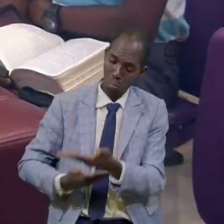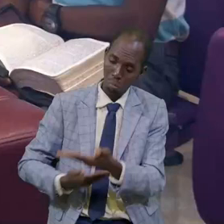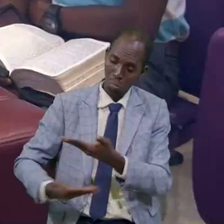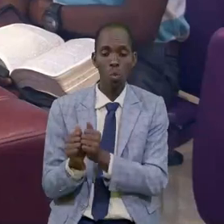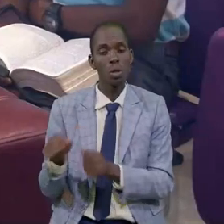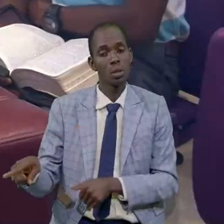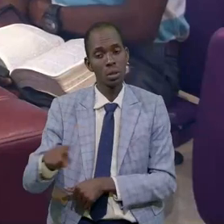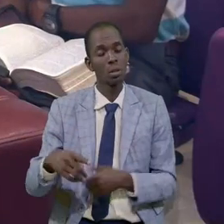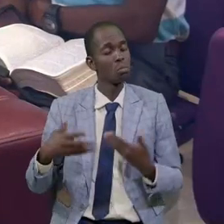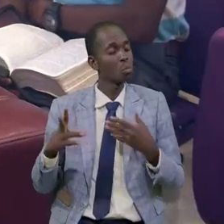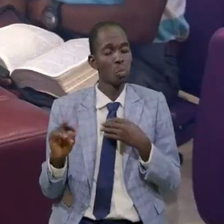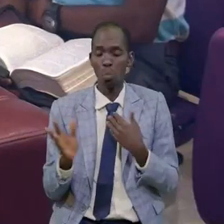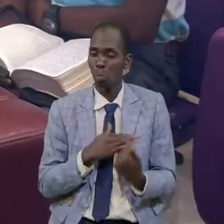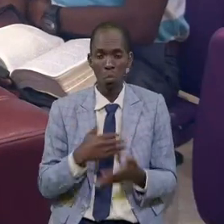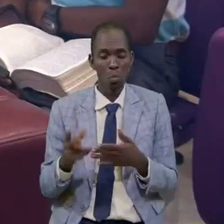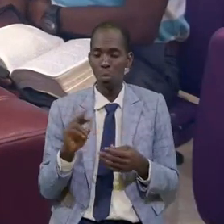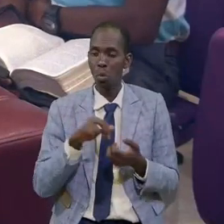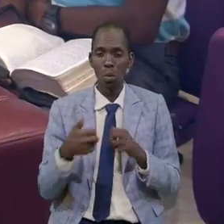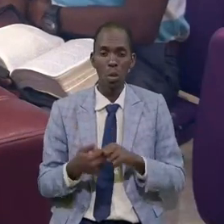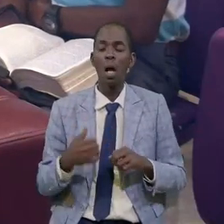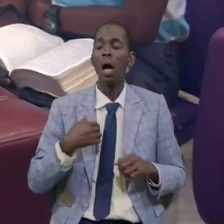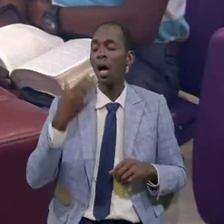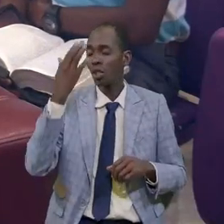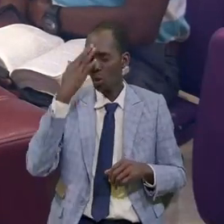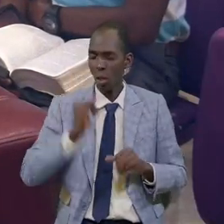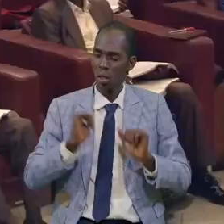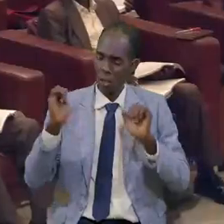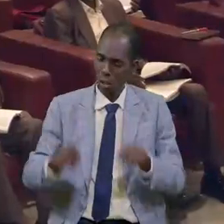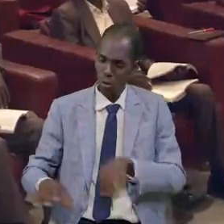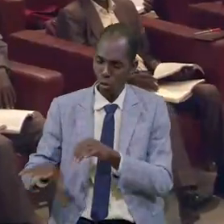cette manière. Ce que je sais, c'est que moi, je peux faire cela. Ce que je sais, c'est